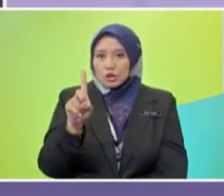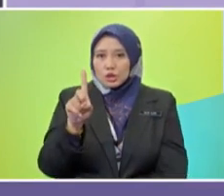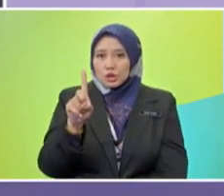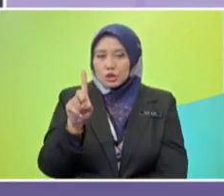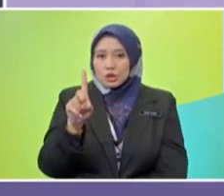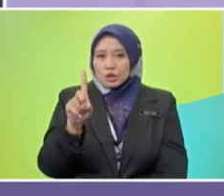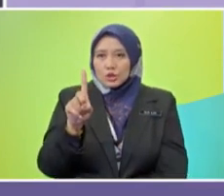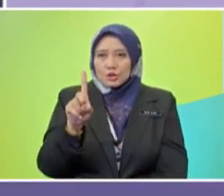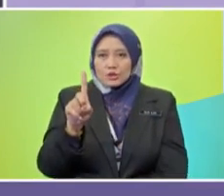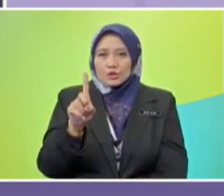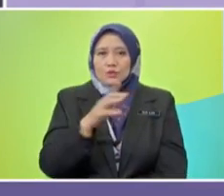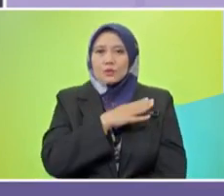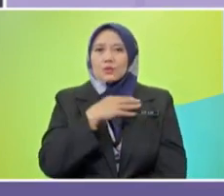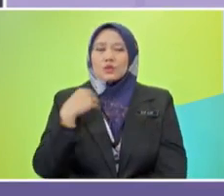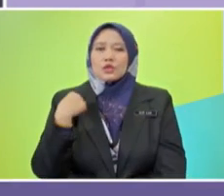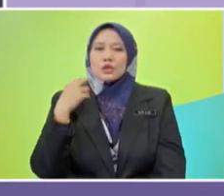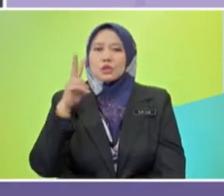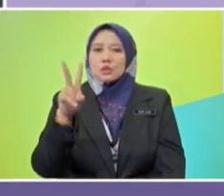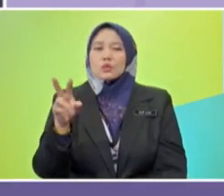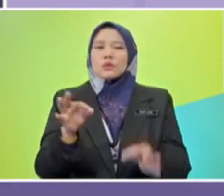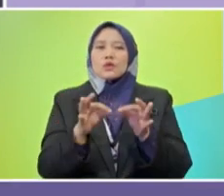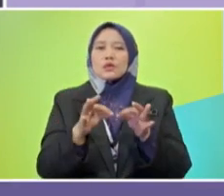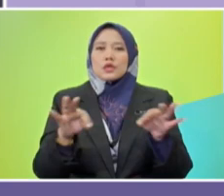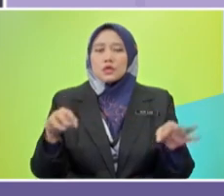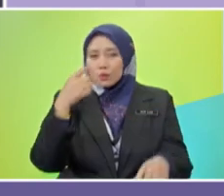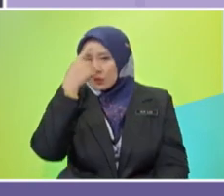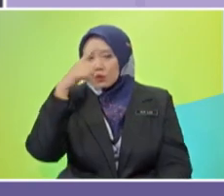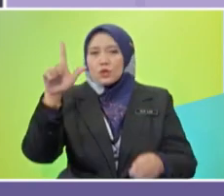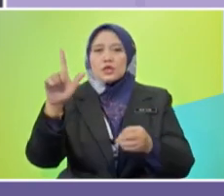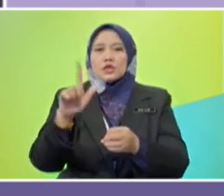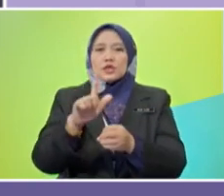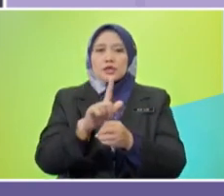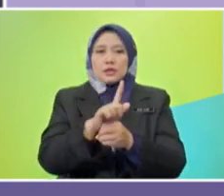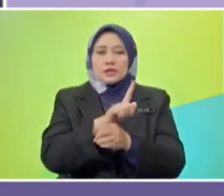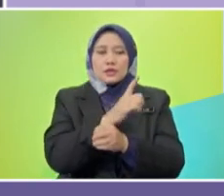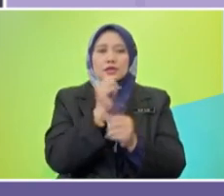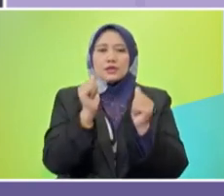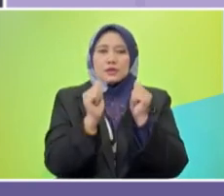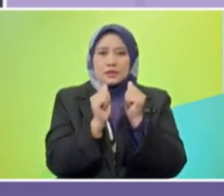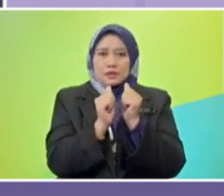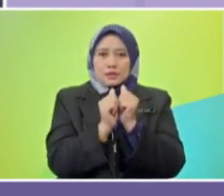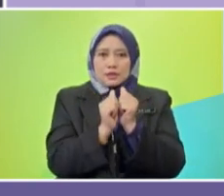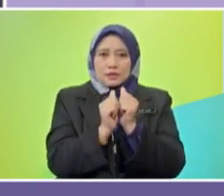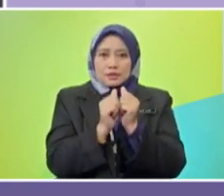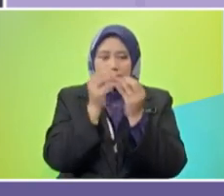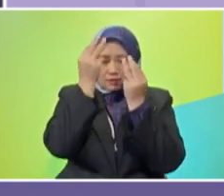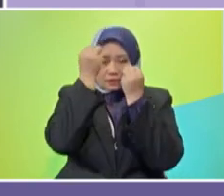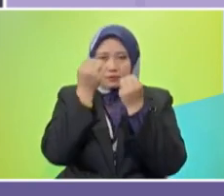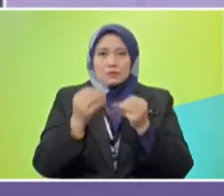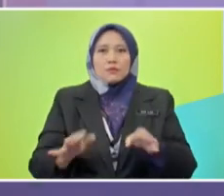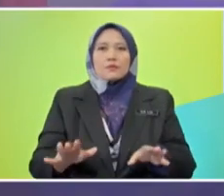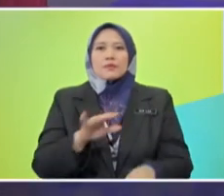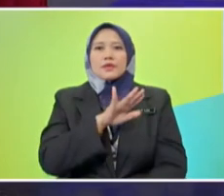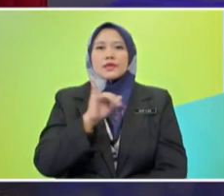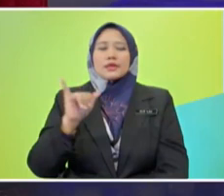satu dan dua ayat yang perlu Alisha lengkapkan dengan frasa ataupun maklumat yang betul. Disebabkan maklumat ni